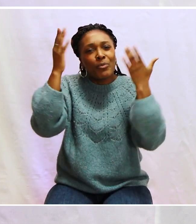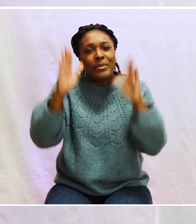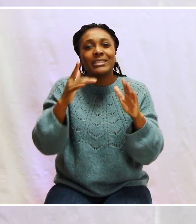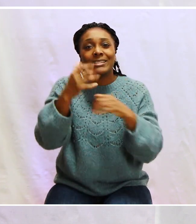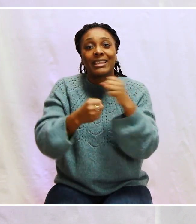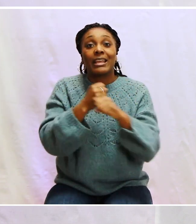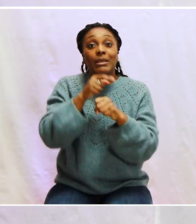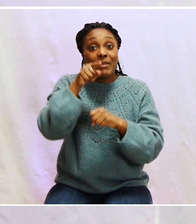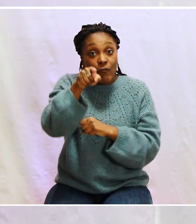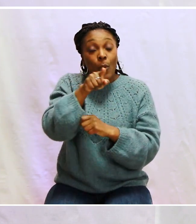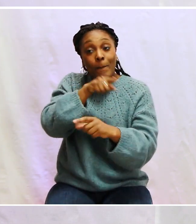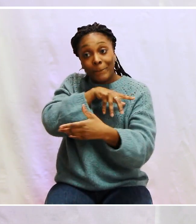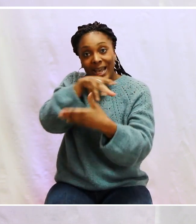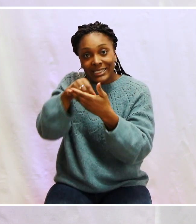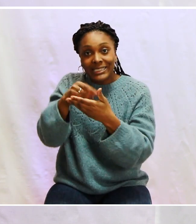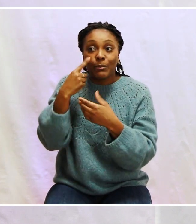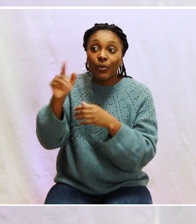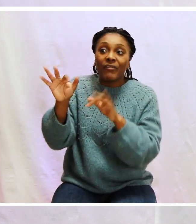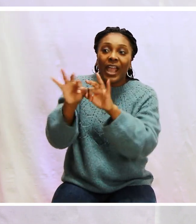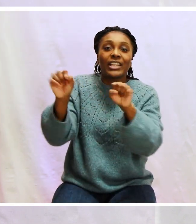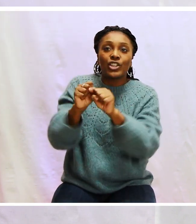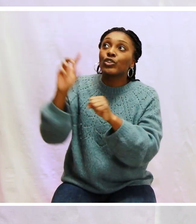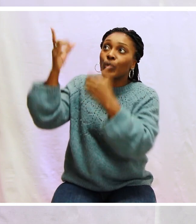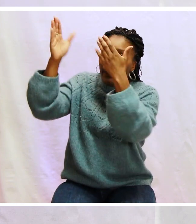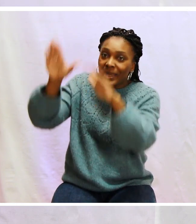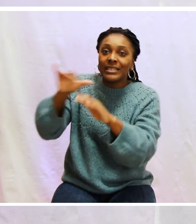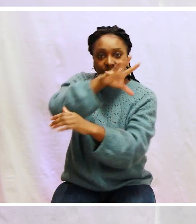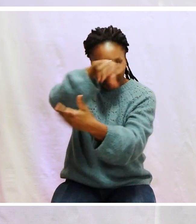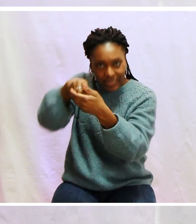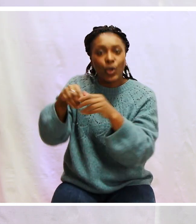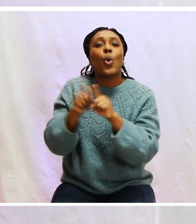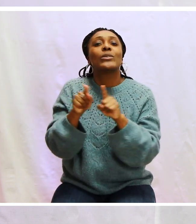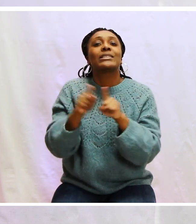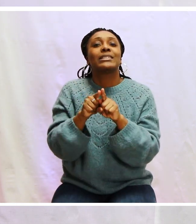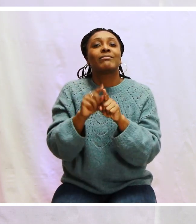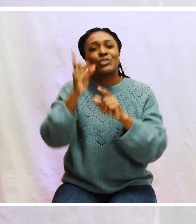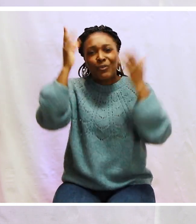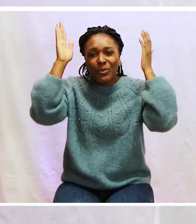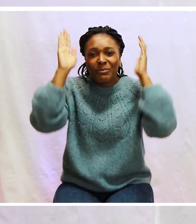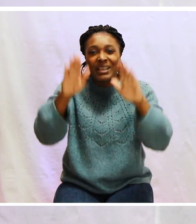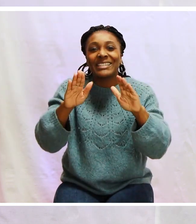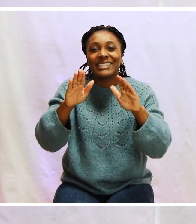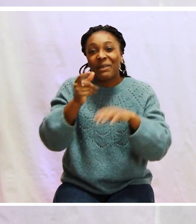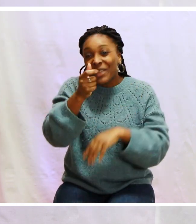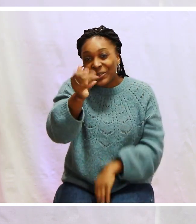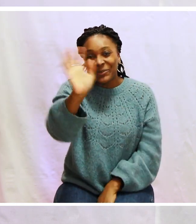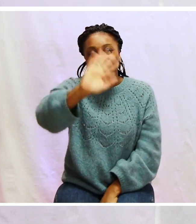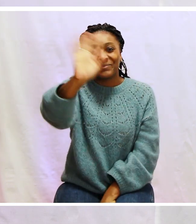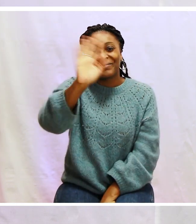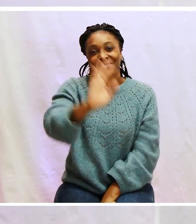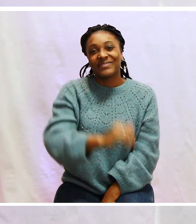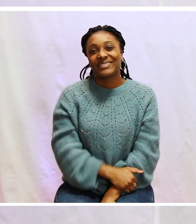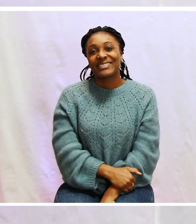participants de la bénédiction de l'autre, parce que Dieu nous attend sur ce terrain-là. Soyez bénis et on se retrouve bientôt.